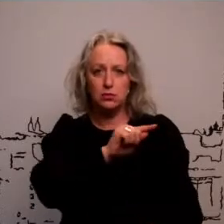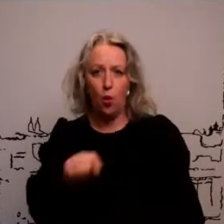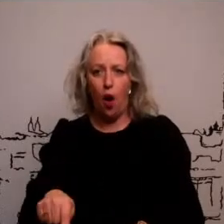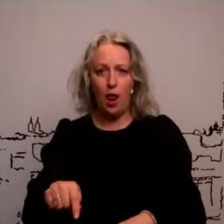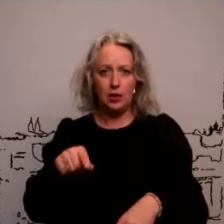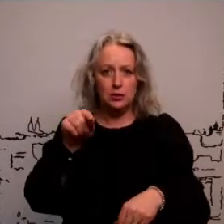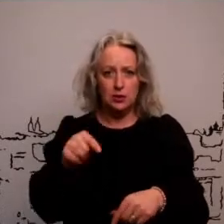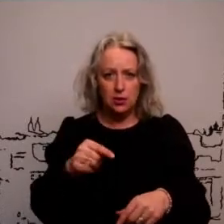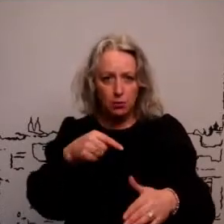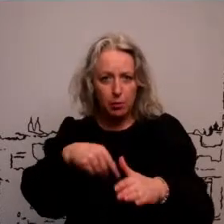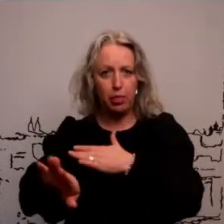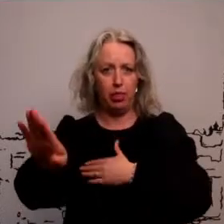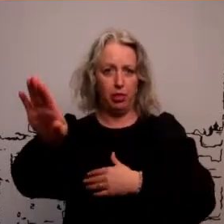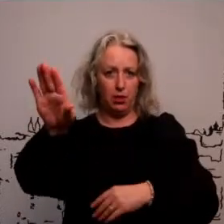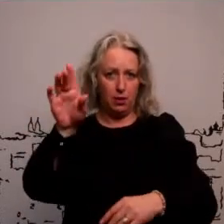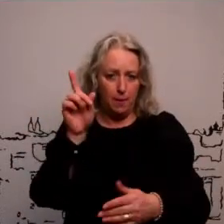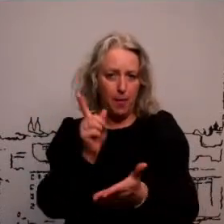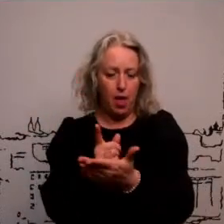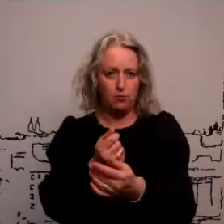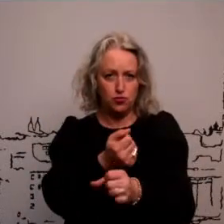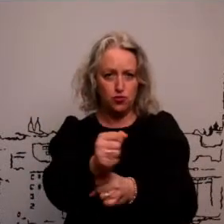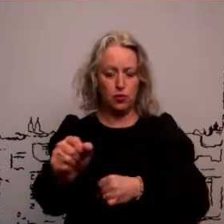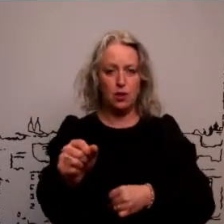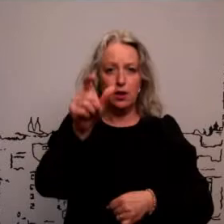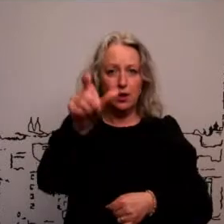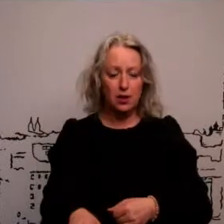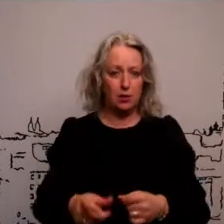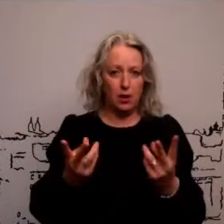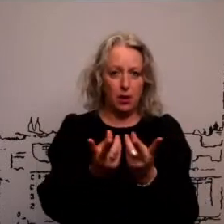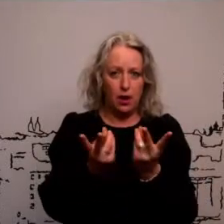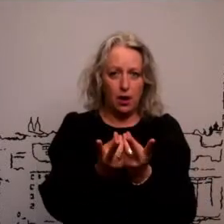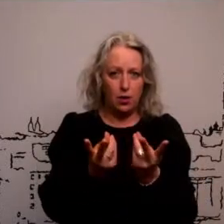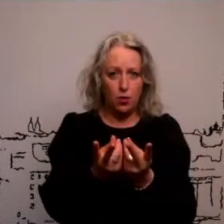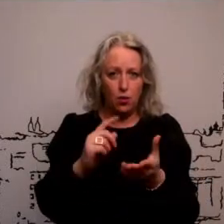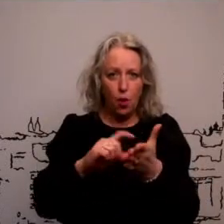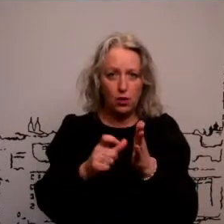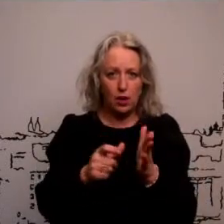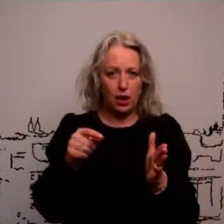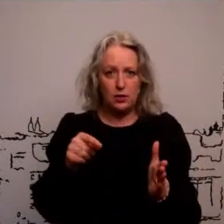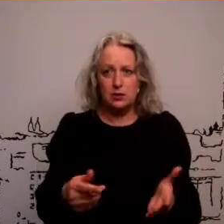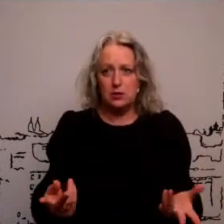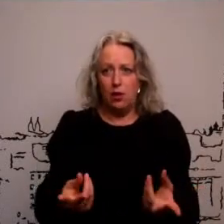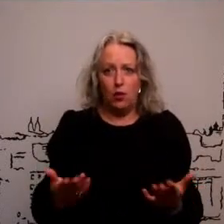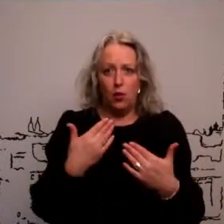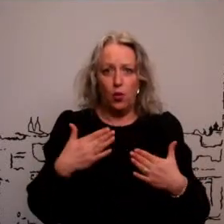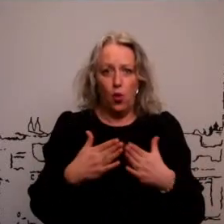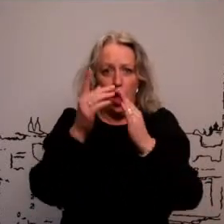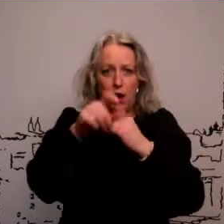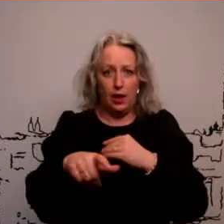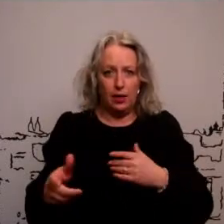lähe. Ja noh, tõepoolest sellel see inimene nagu ei ole ju selles korteris mitte keegi, et tundub, et nagu külaline, sest